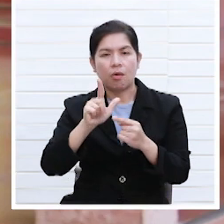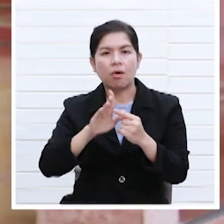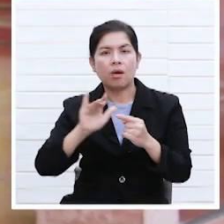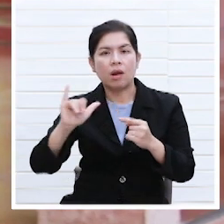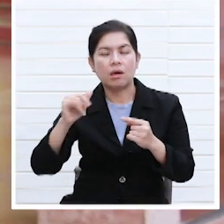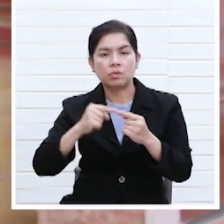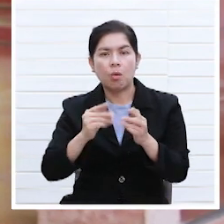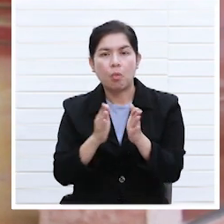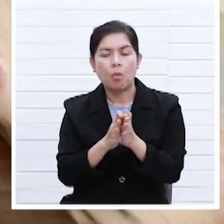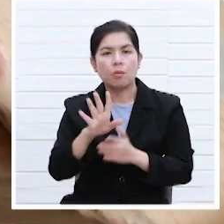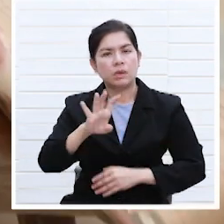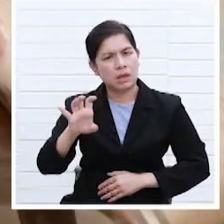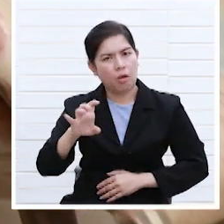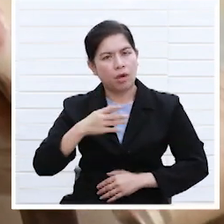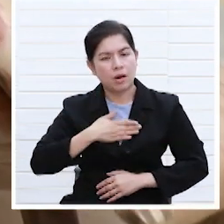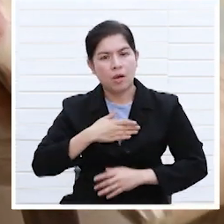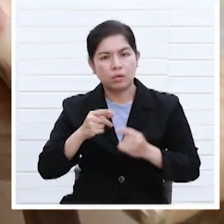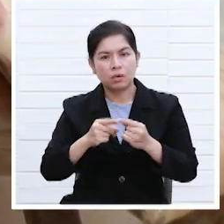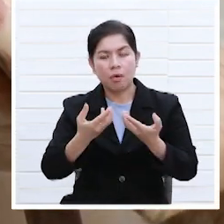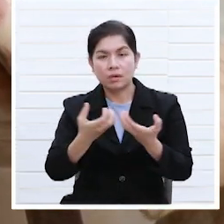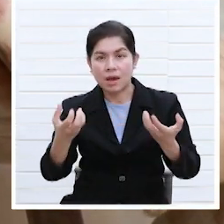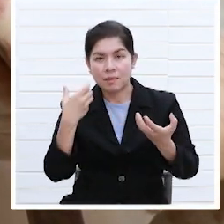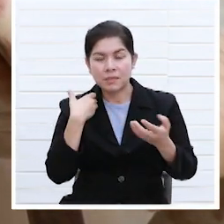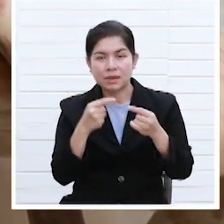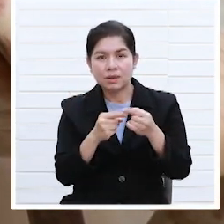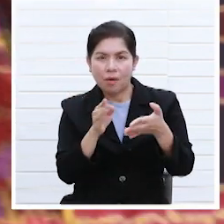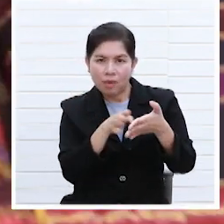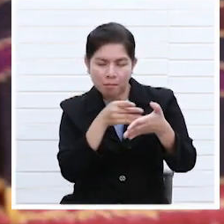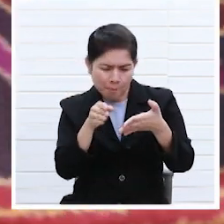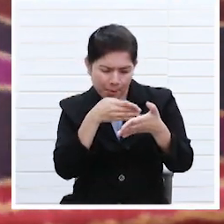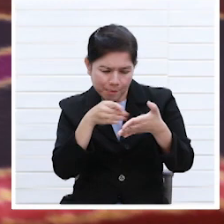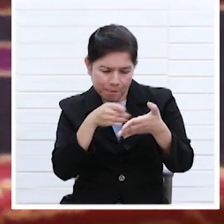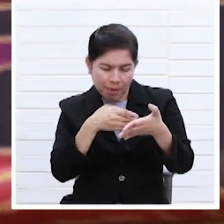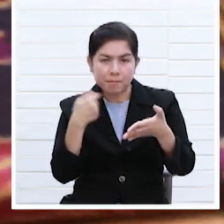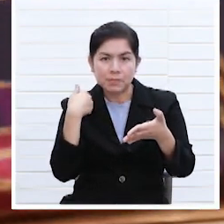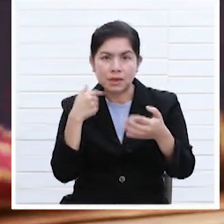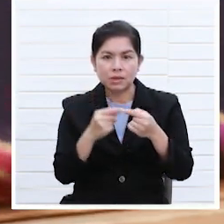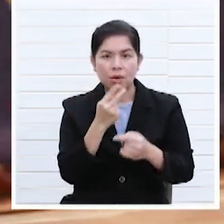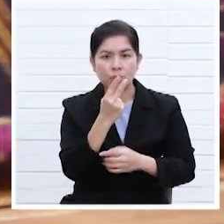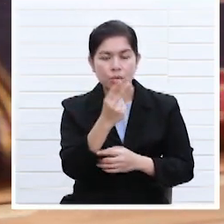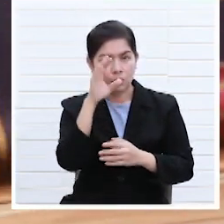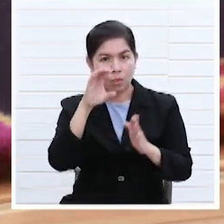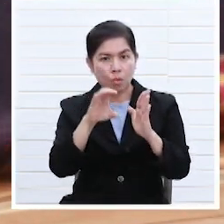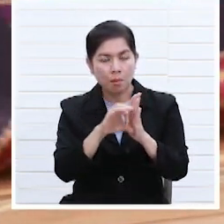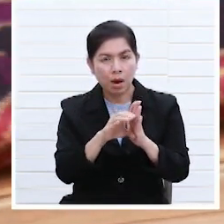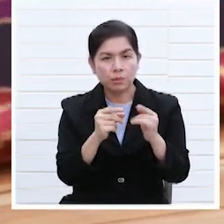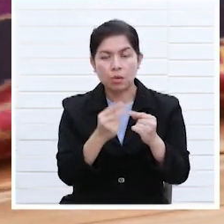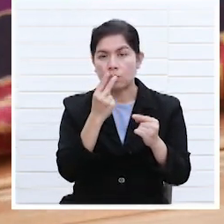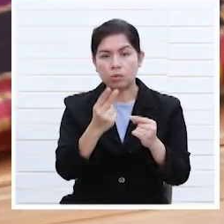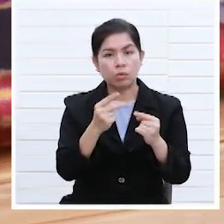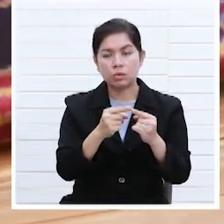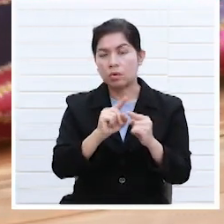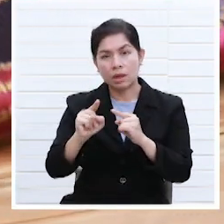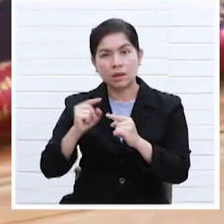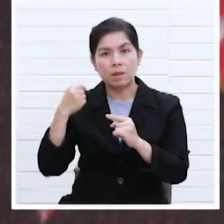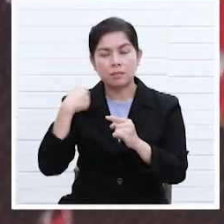่แค่มัดหมี่ ใช่ค่ะทีนี้เรามาแตกออกเป็นแต้มหมี่นี่ก็เยอะเหมือนกันเดี๋ยวนี้เห็นฝาผนังเห็นรูปอะไรก็ช่างรูป